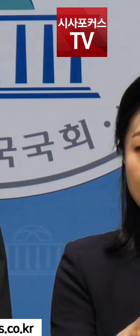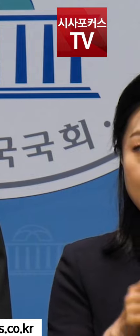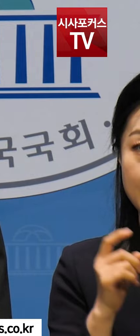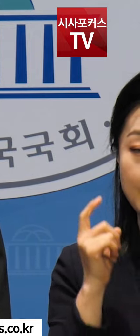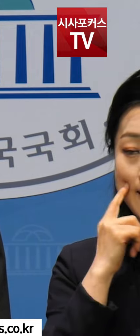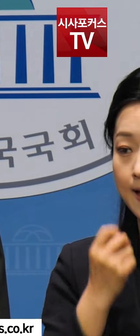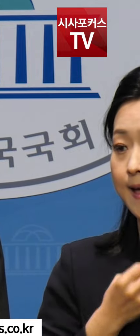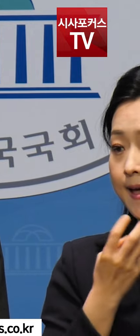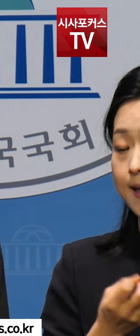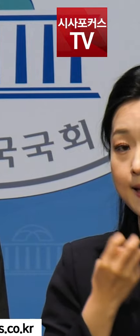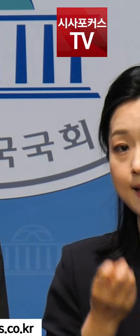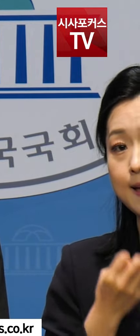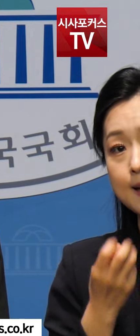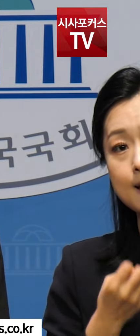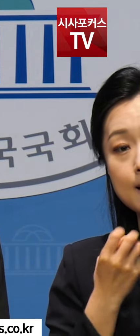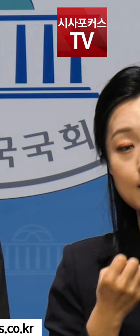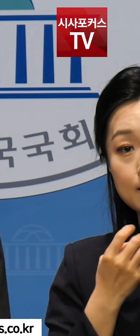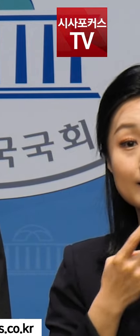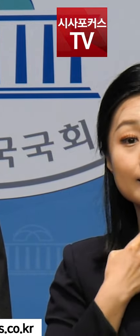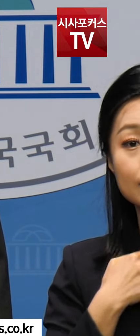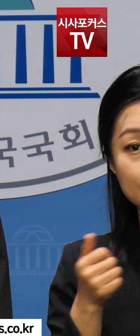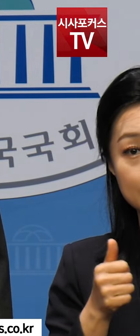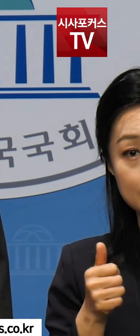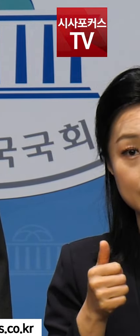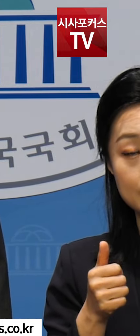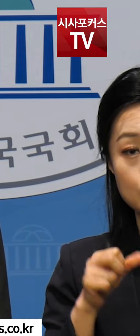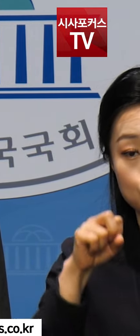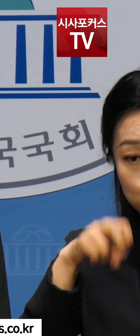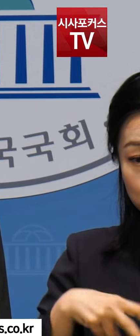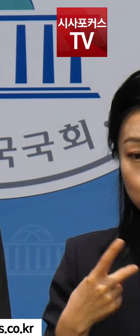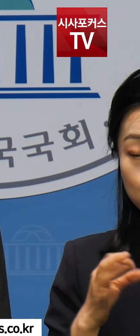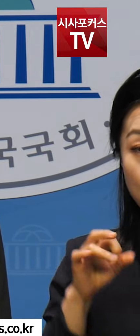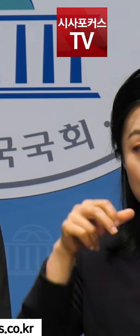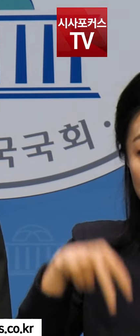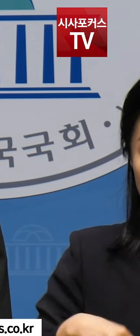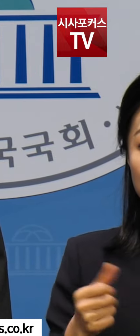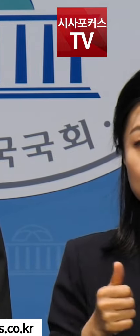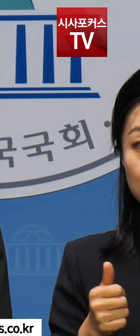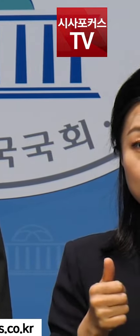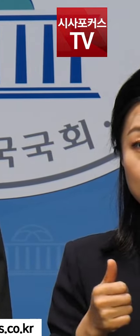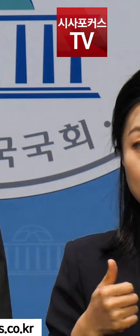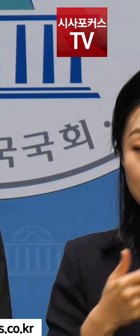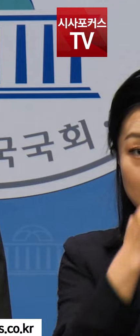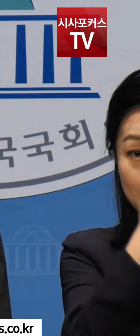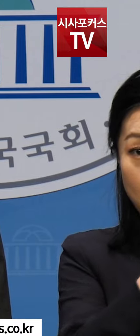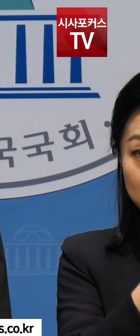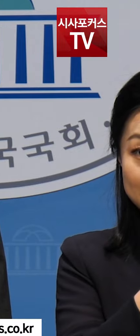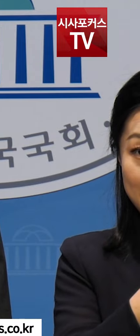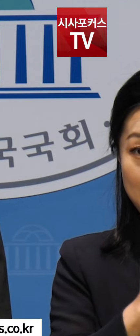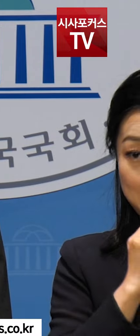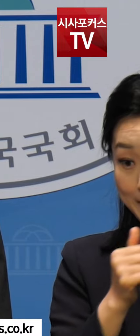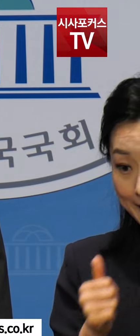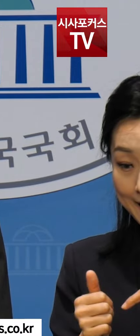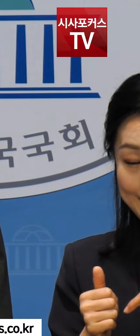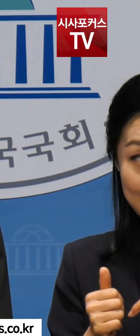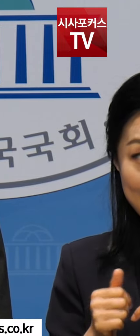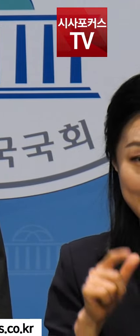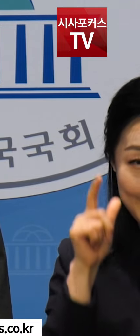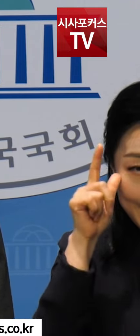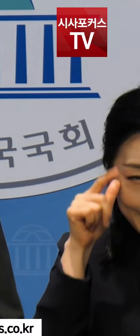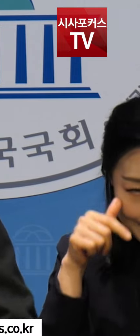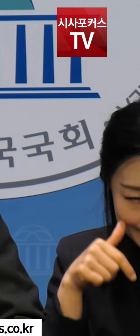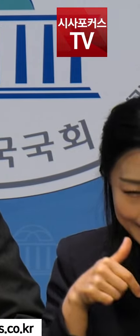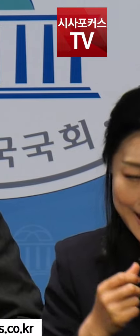증거로 사법 정의를 왜곡하면서도 정작 자신은 검찰이 의도한 대로 진술을 하는